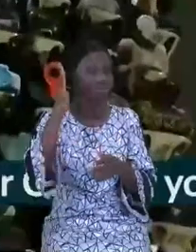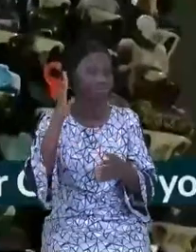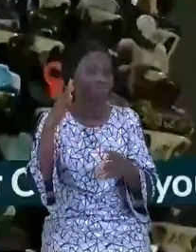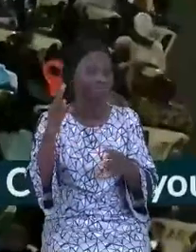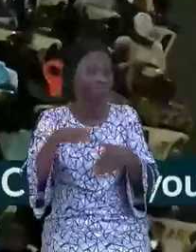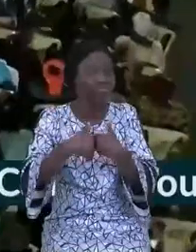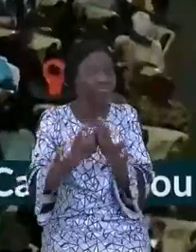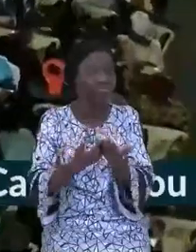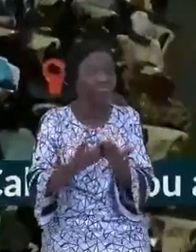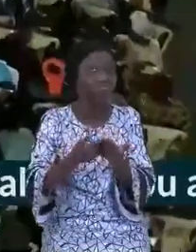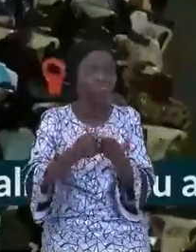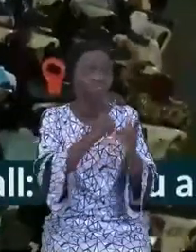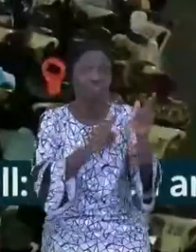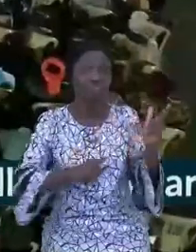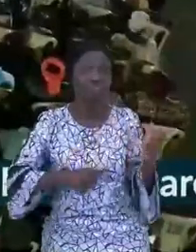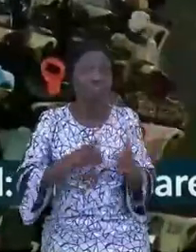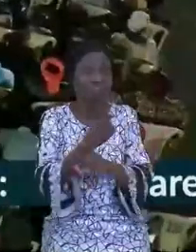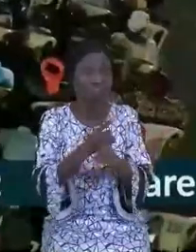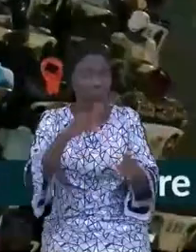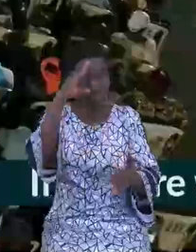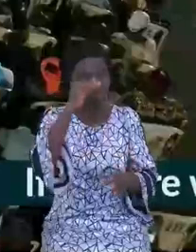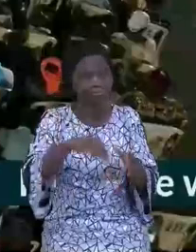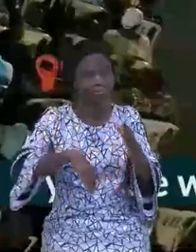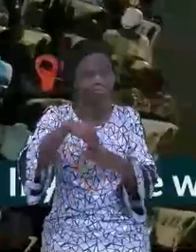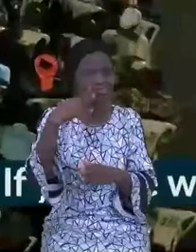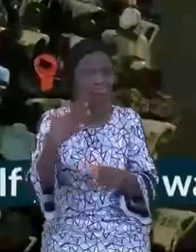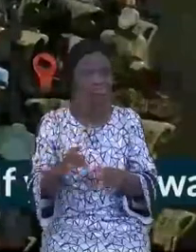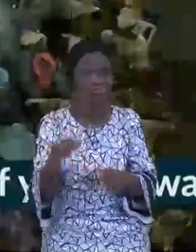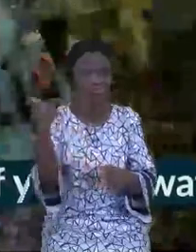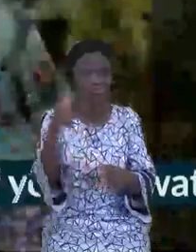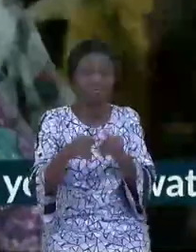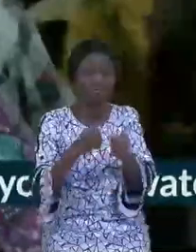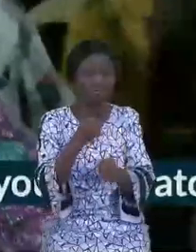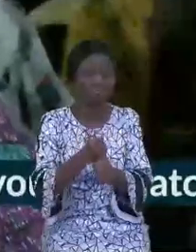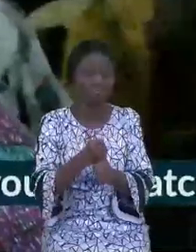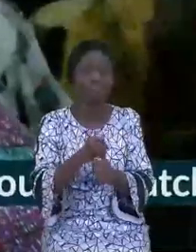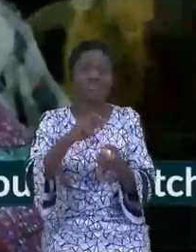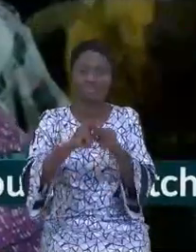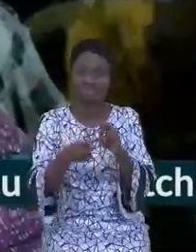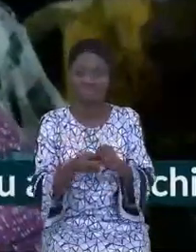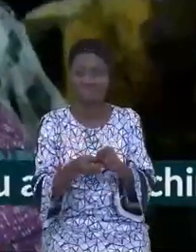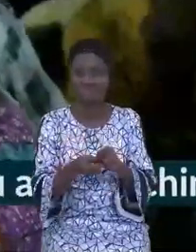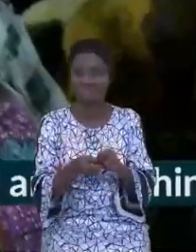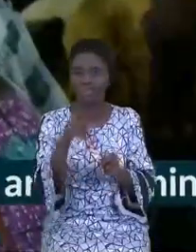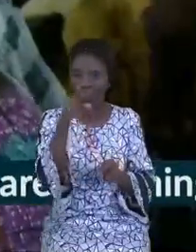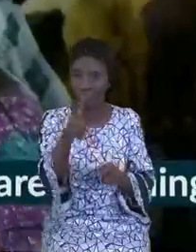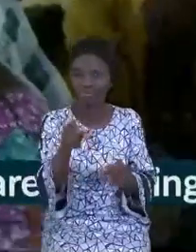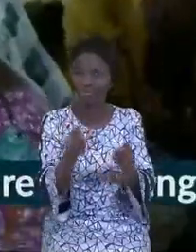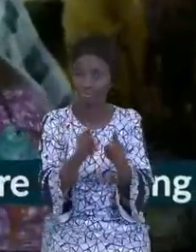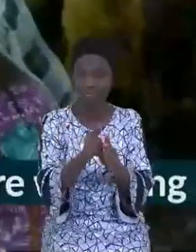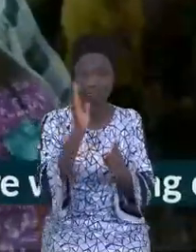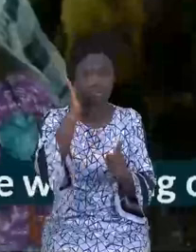Est-ce que pour toi c'est 2 ans, 20 ans? Quel que soit le nombre d'années, tu vas les laisser ici ce soir au nom